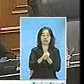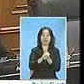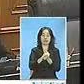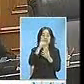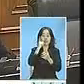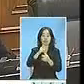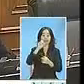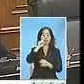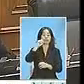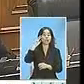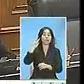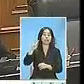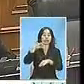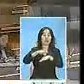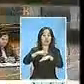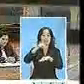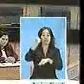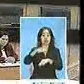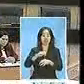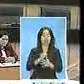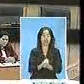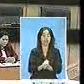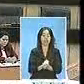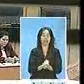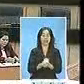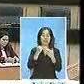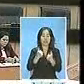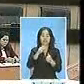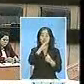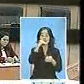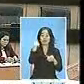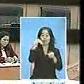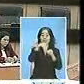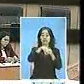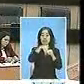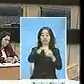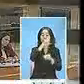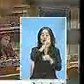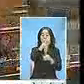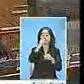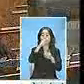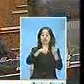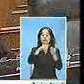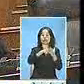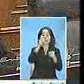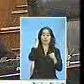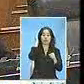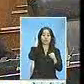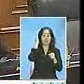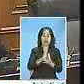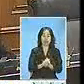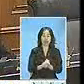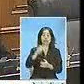มาชิกสว.เนี่ยกรณีที่เกิดมีการเลือกตั้งสส.ก็คนหนึ่งเป็นผู้ชายส